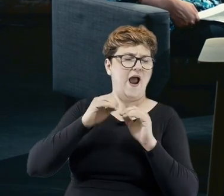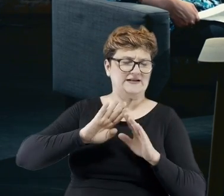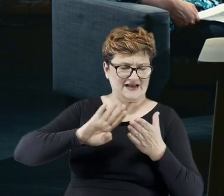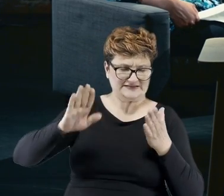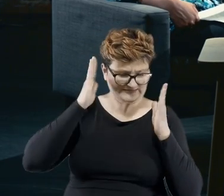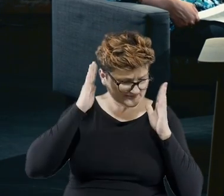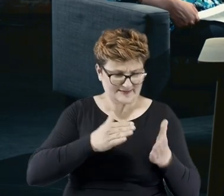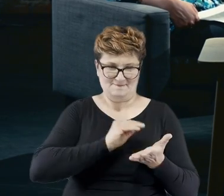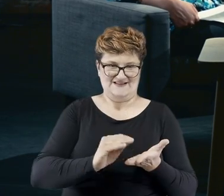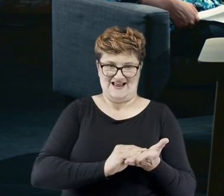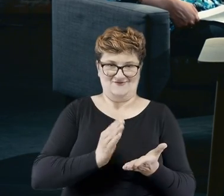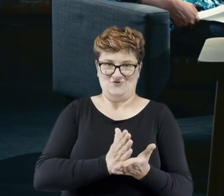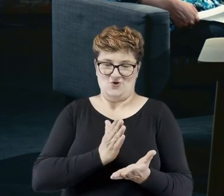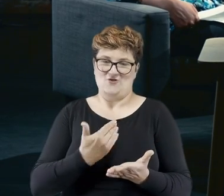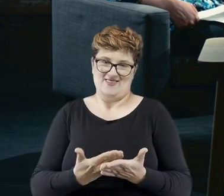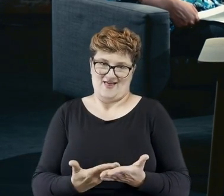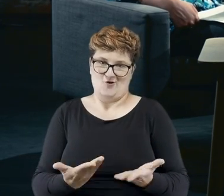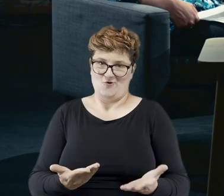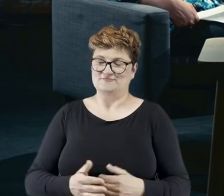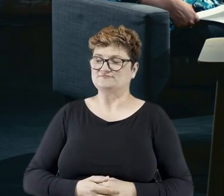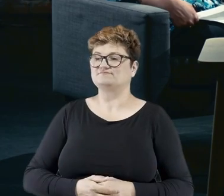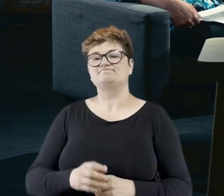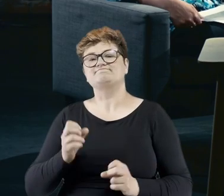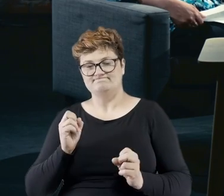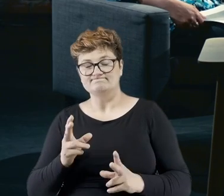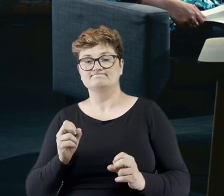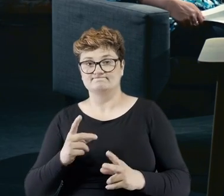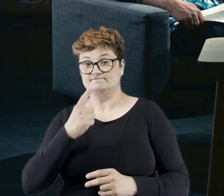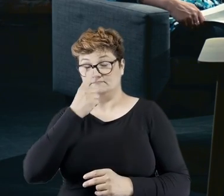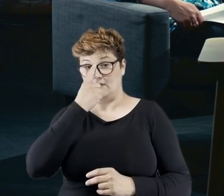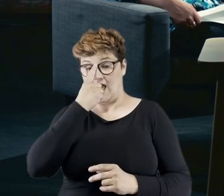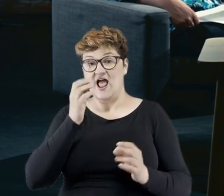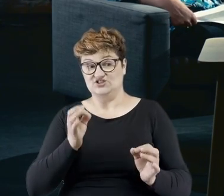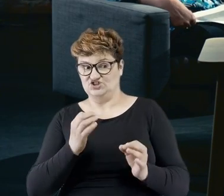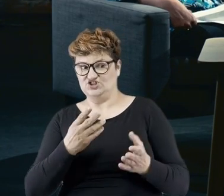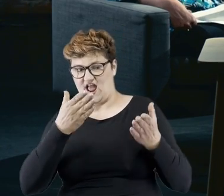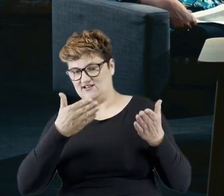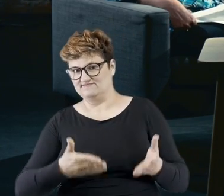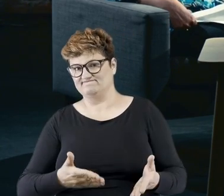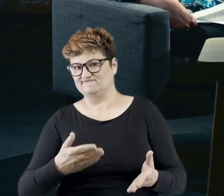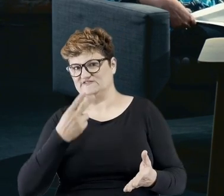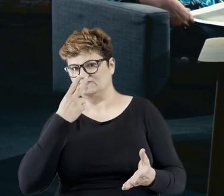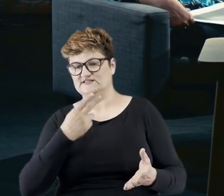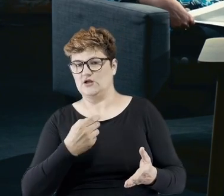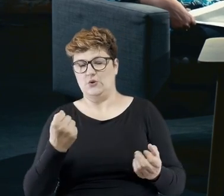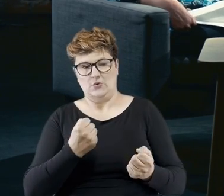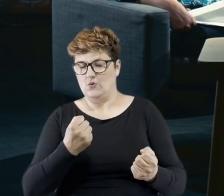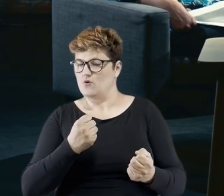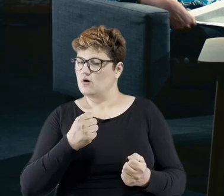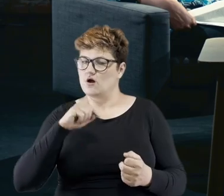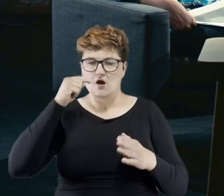z życia. Więc było spowodowane, chociaż... Ale dzisiaj widzę ją przede wszystkim jako osobę